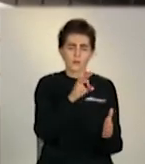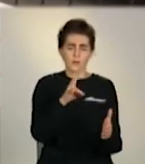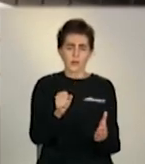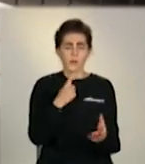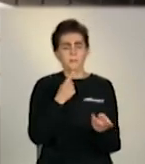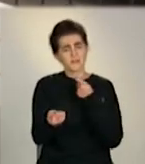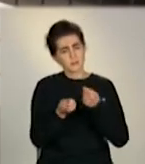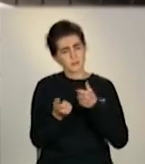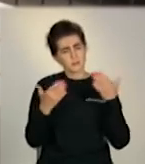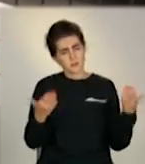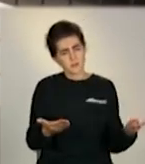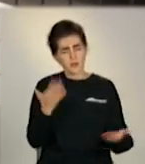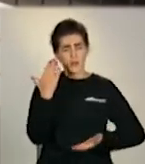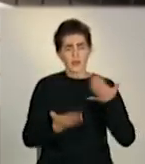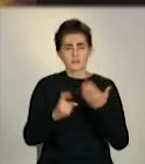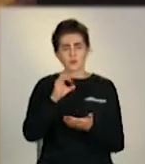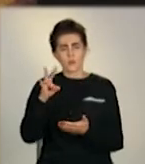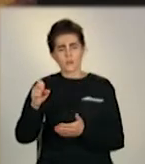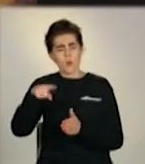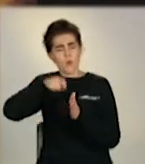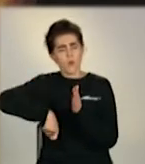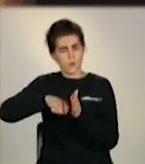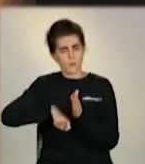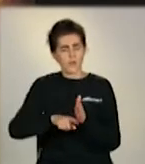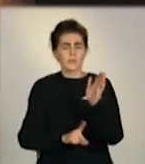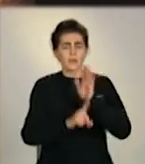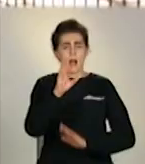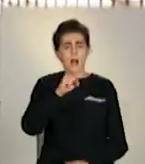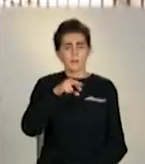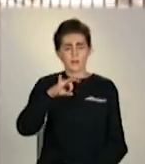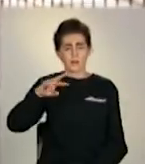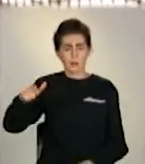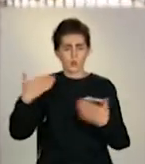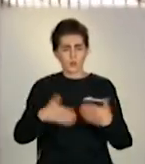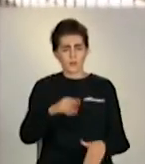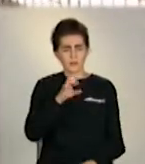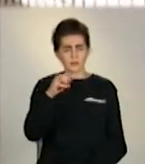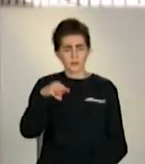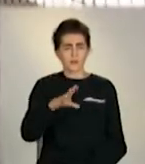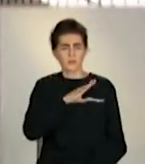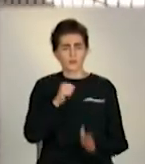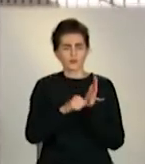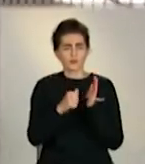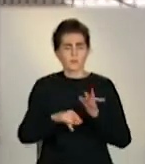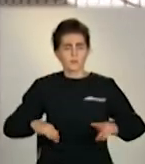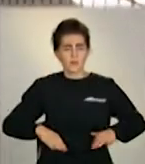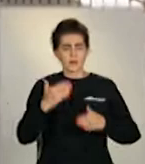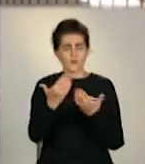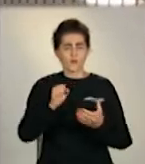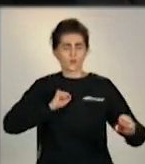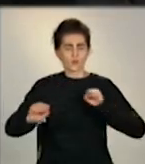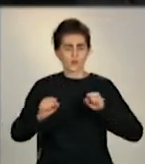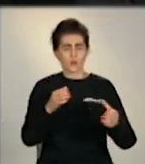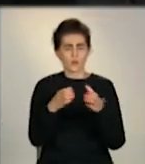безопасности, либо к зоне контроля. І з початку квітня такий тест вже склали понад 60 майстрів і керівників комбінату